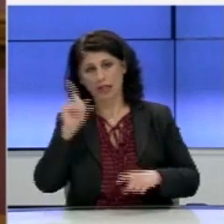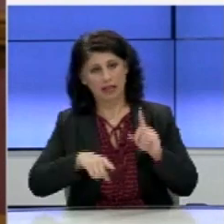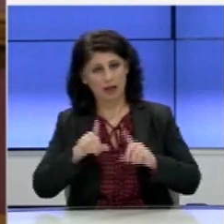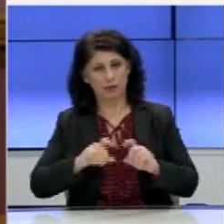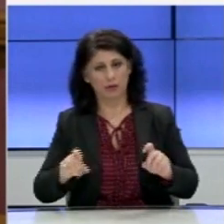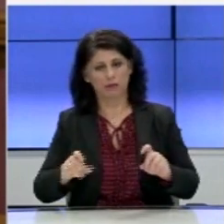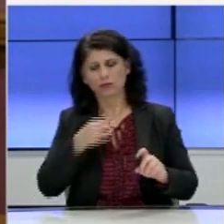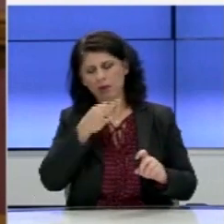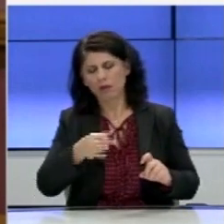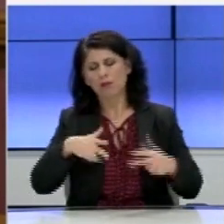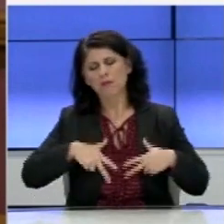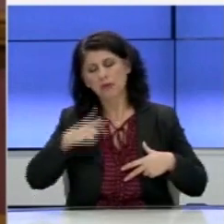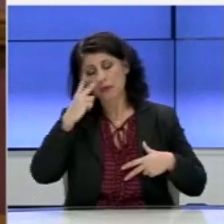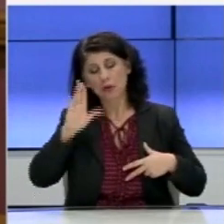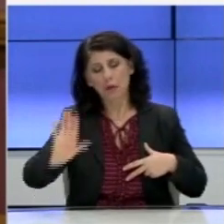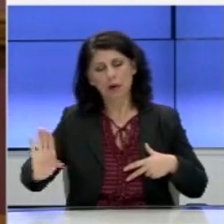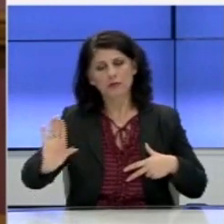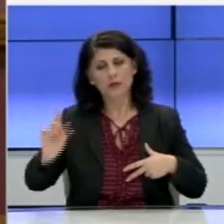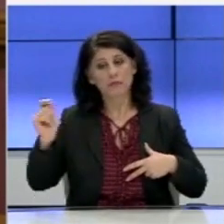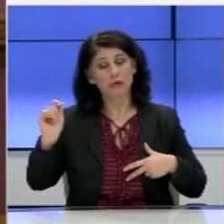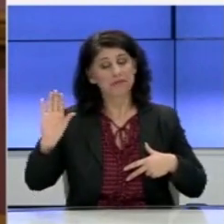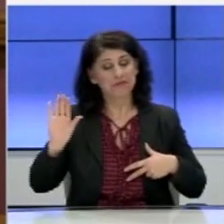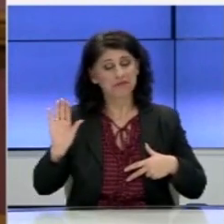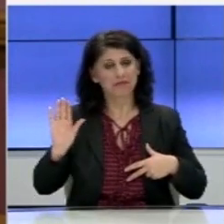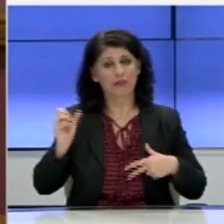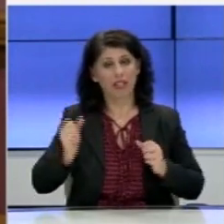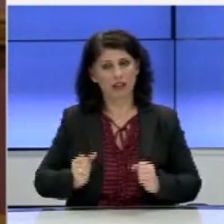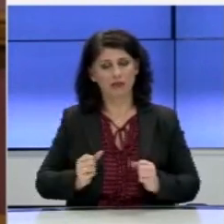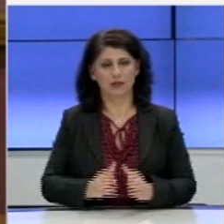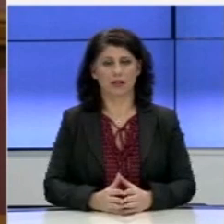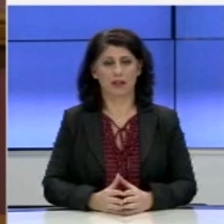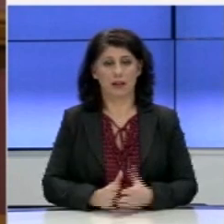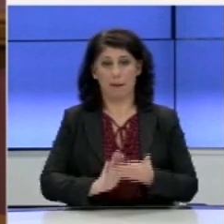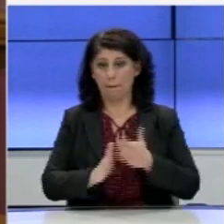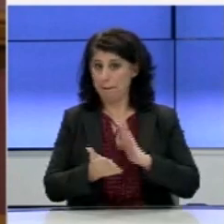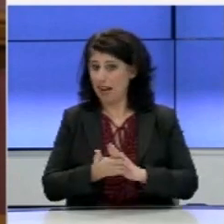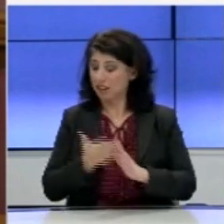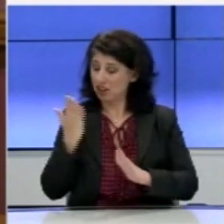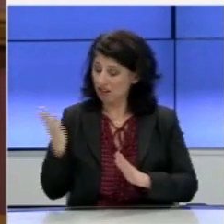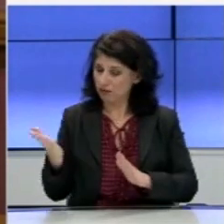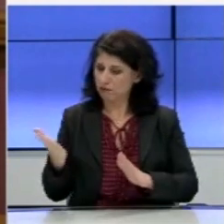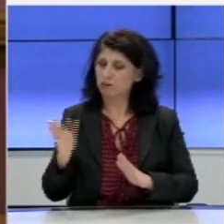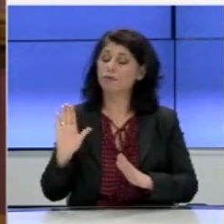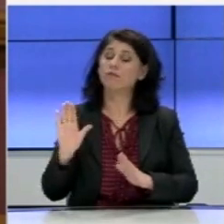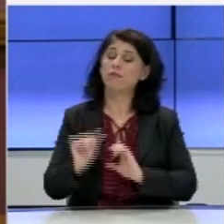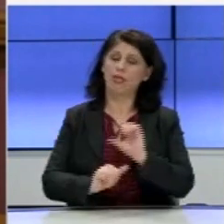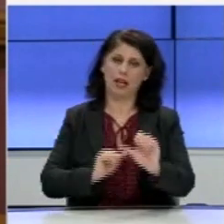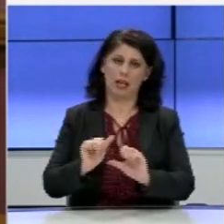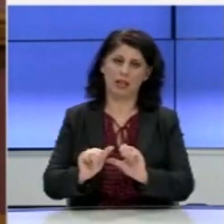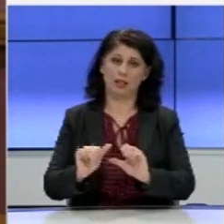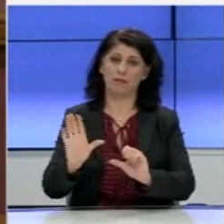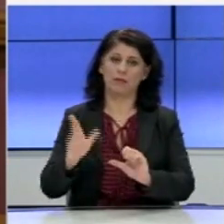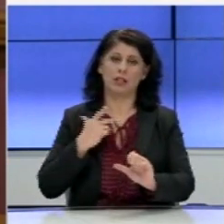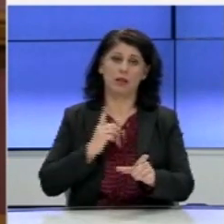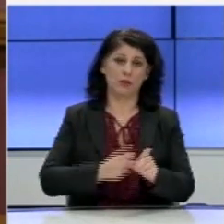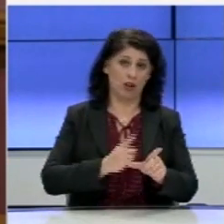πράγματα, τα απολαμβάνουν οι υπουργοί, δικαίωμά τους, πολιτική τους θέση είναι αυτή, πρακτική είναι αυτή, δεν πρόκειται να αλλάξει, δεν έχουμε εμείς